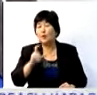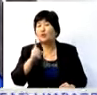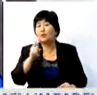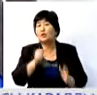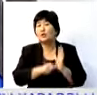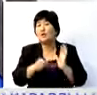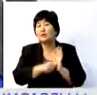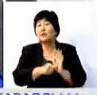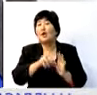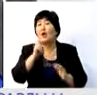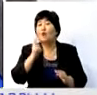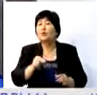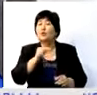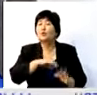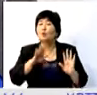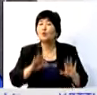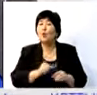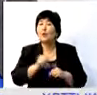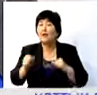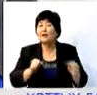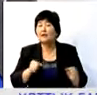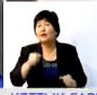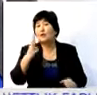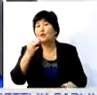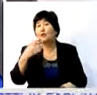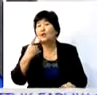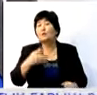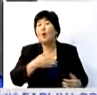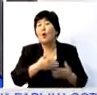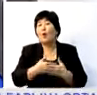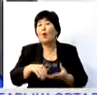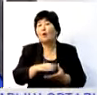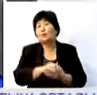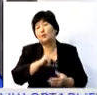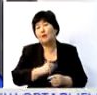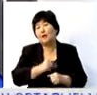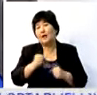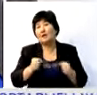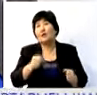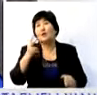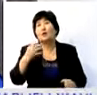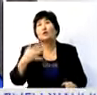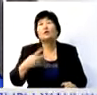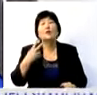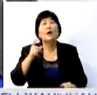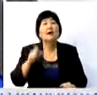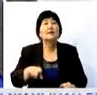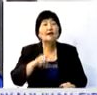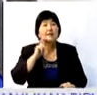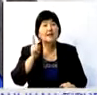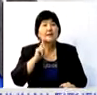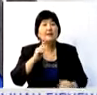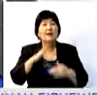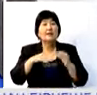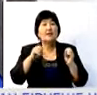166 адамды әлеумет жұмыс орындарына, 441 адам қоғам жұмыс орындарына жолдан, 252 адам жастар тәжірибесіне